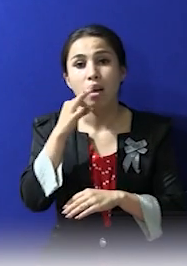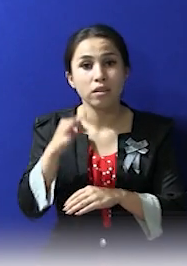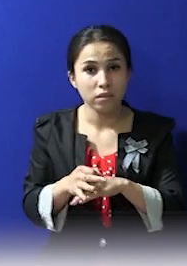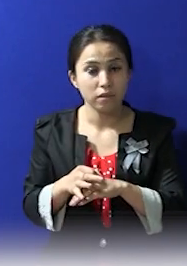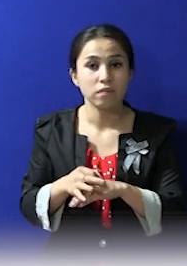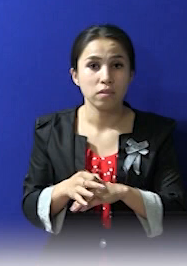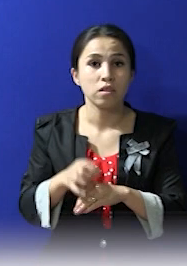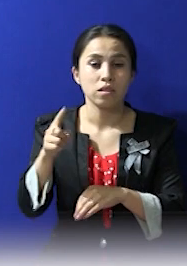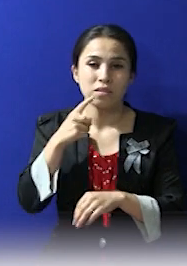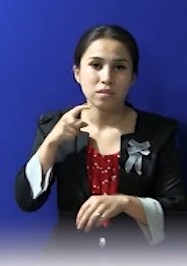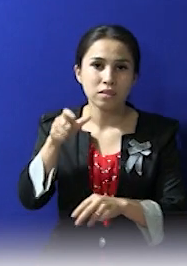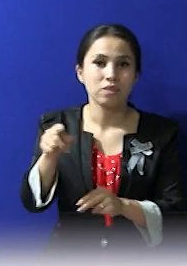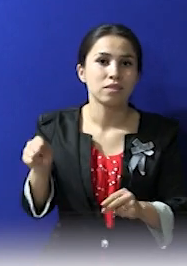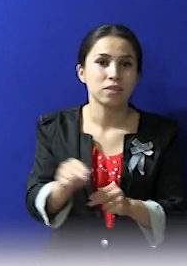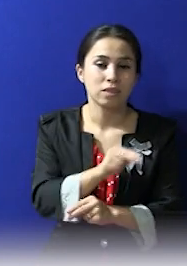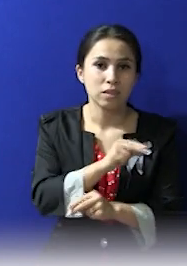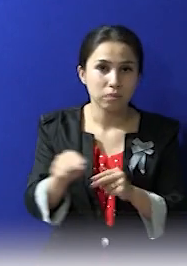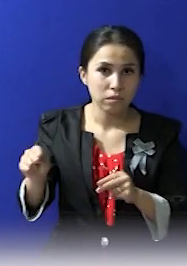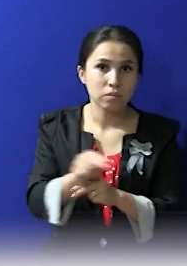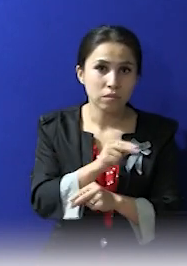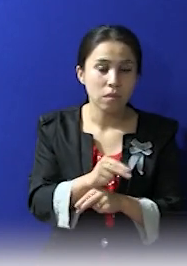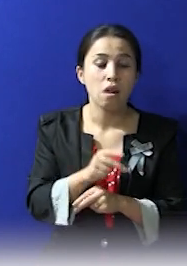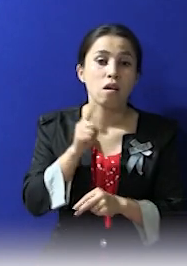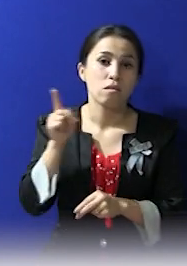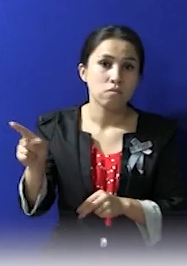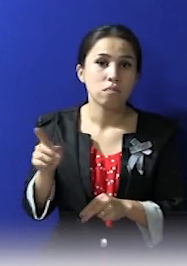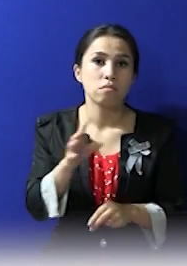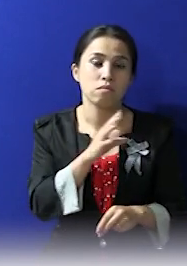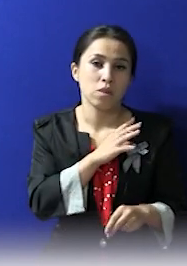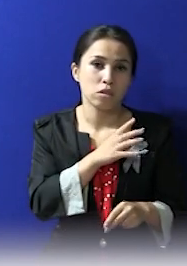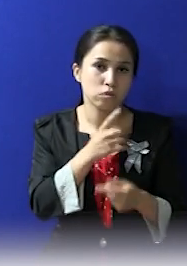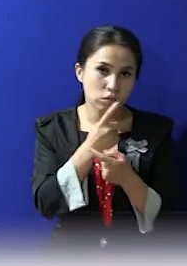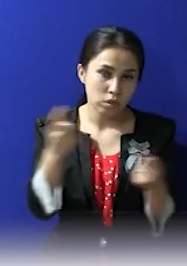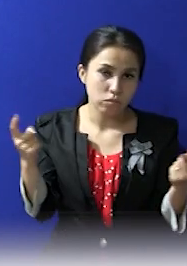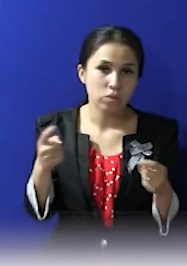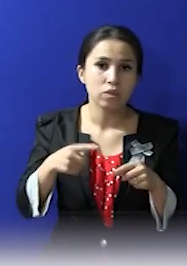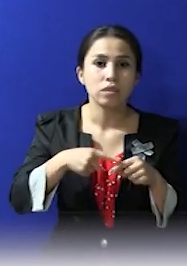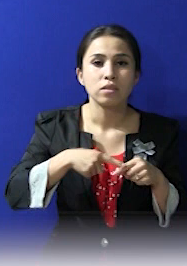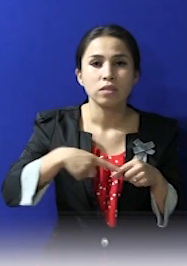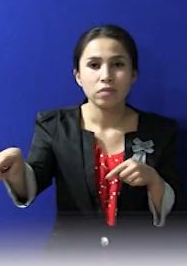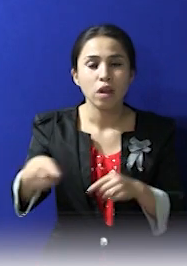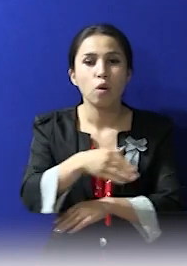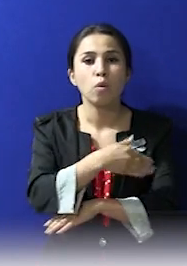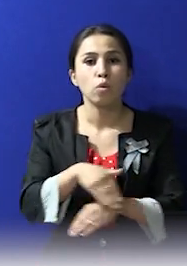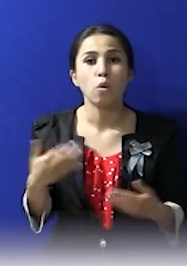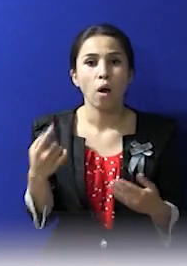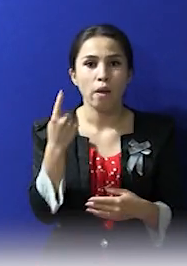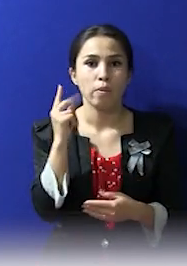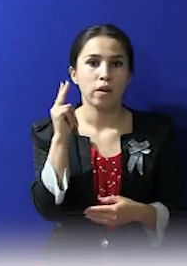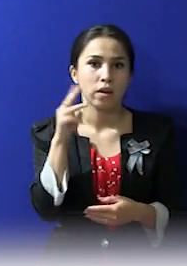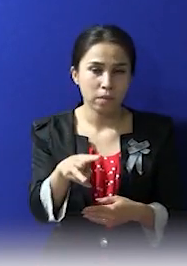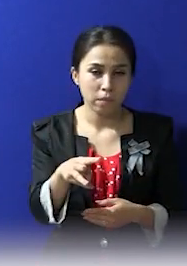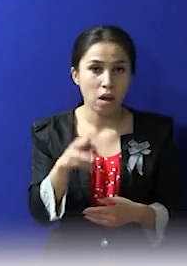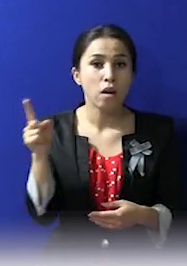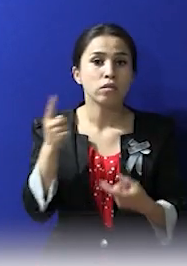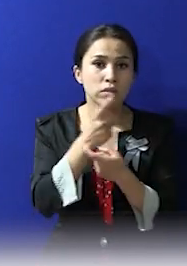своего автопарка должно быть главной задачей обслуживающих компаний, которые исправно собирают деньги с горожан. Другая